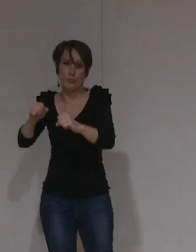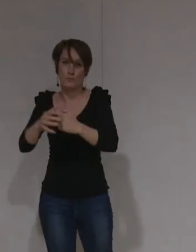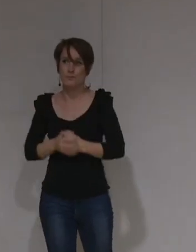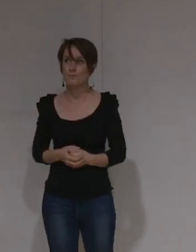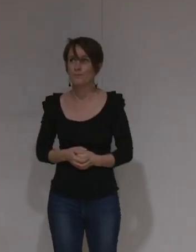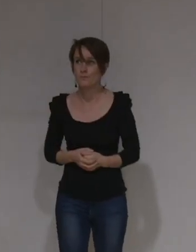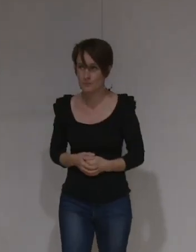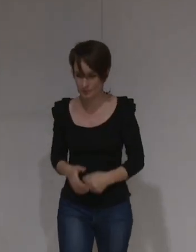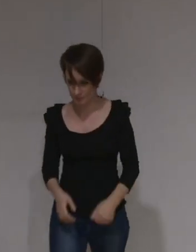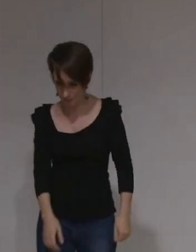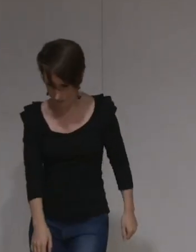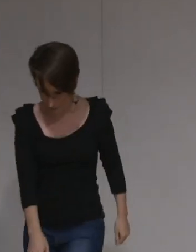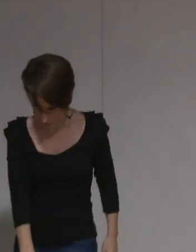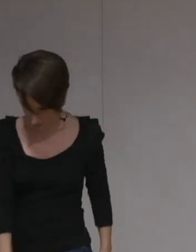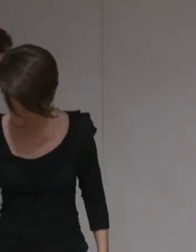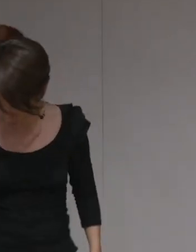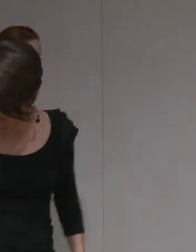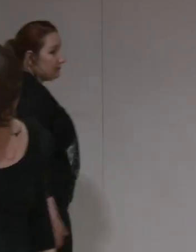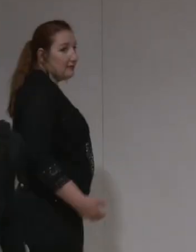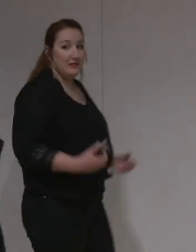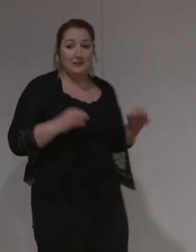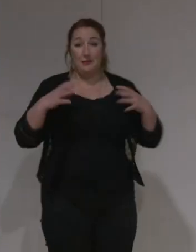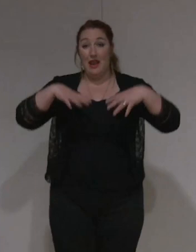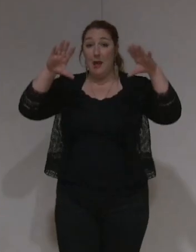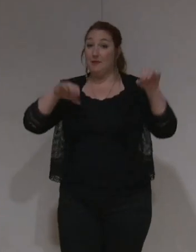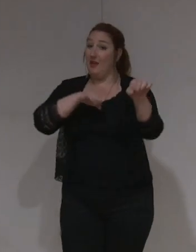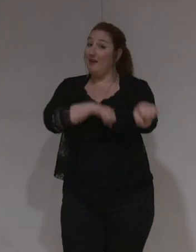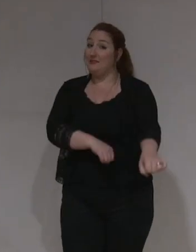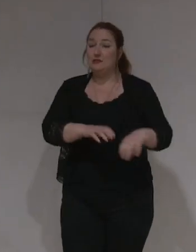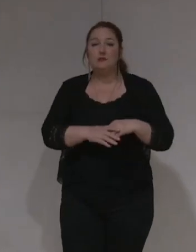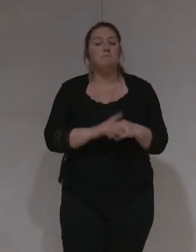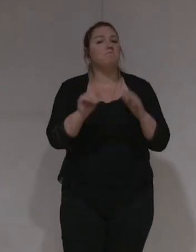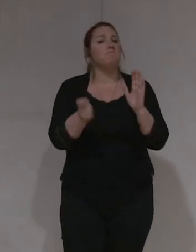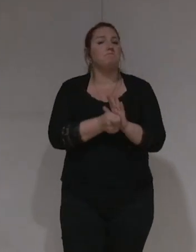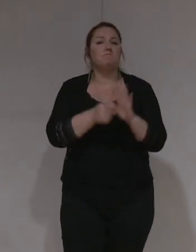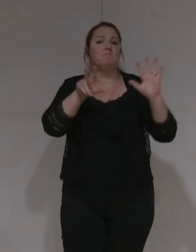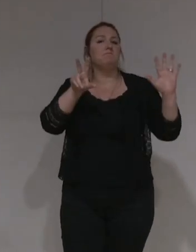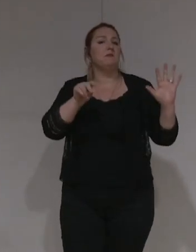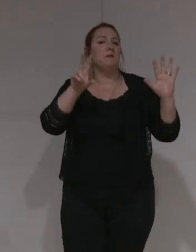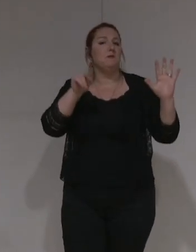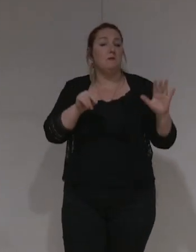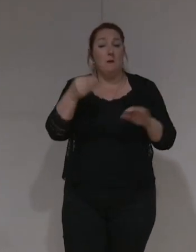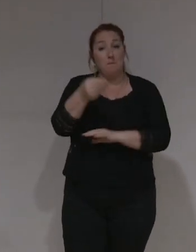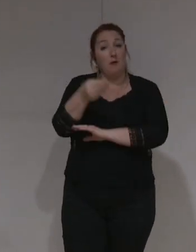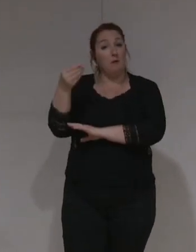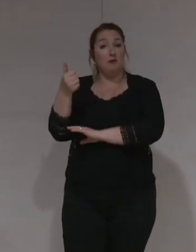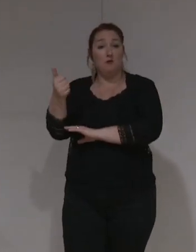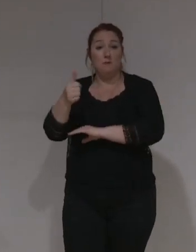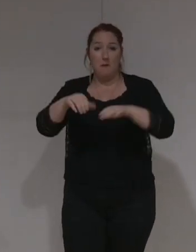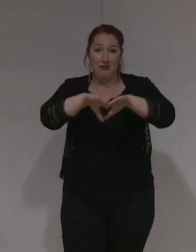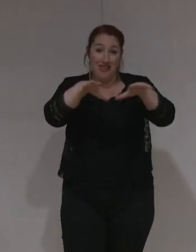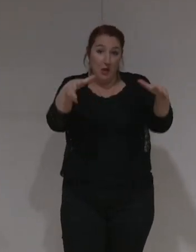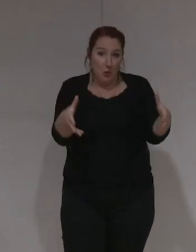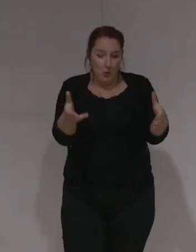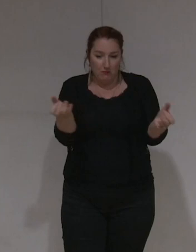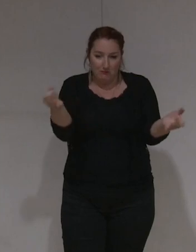mer notamment dans ses ses années 80 va développer son son iglou avec ici des des formes tout à fait enfin des formes et